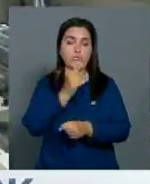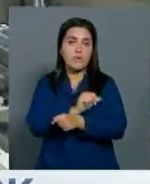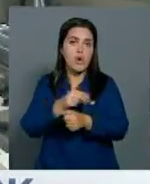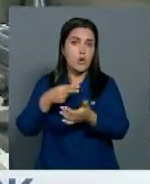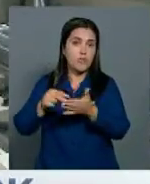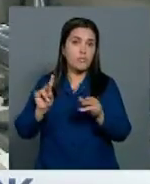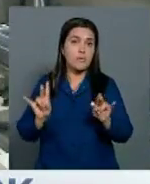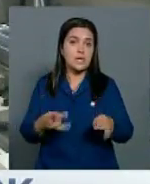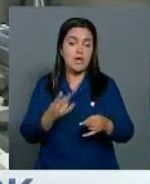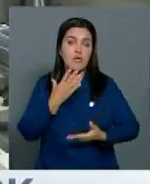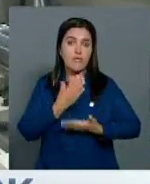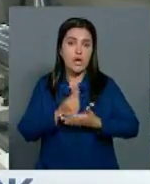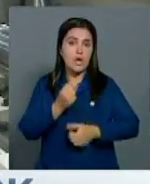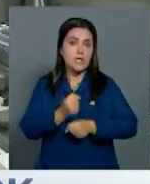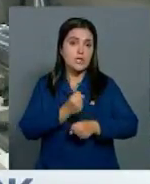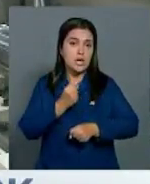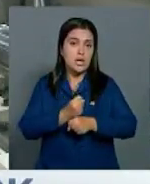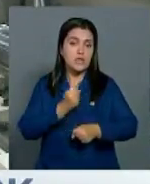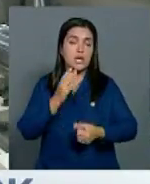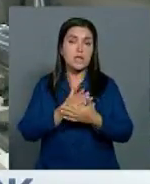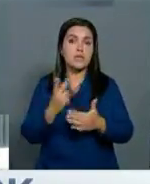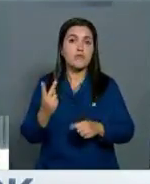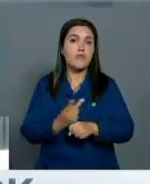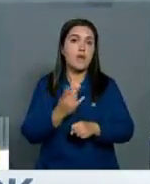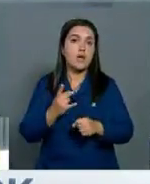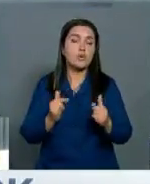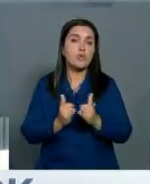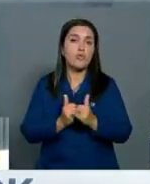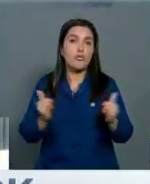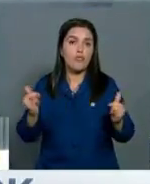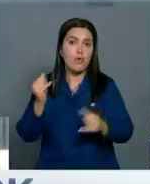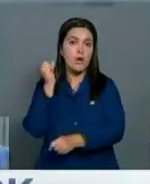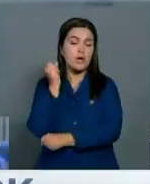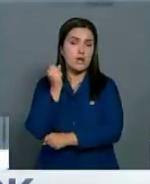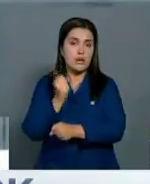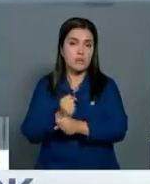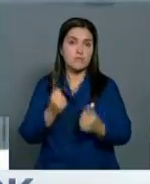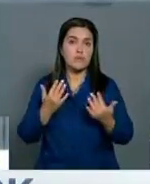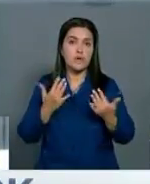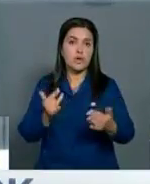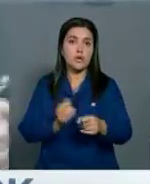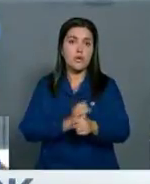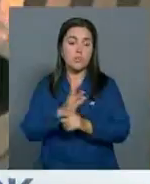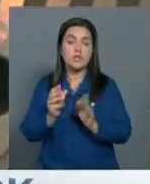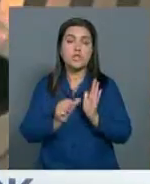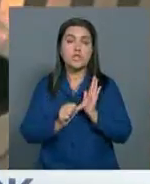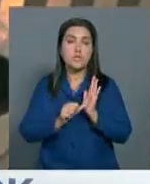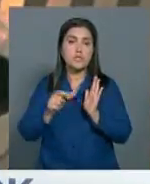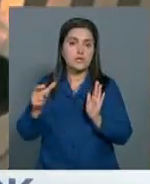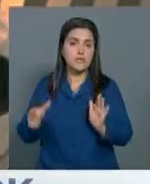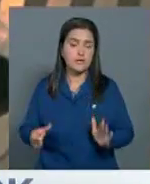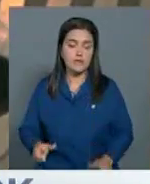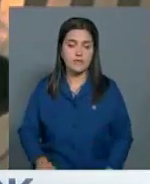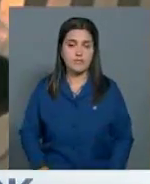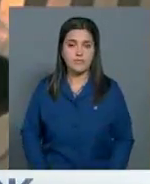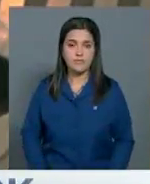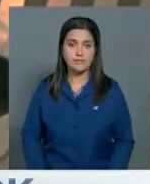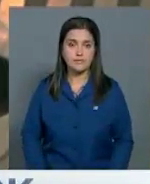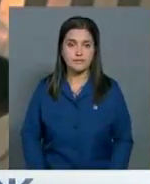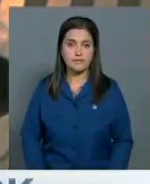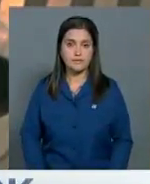расширили ассортимент товара до 200 наименований. Почти в два раза увеличился штат сотрудников, предприятие обеспечивает работой 60 человек.